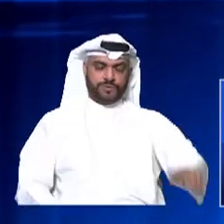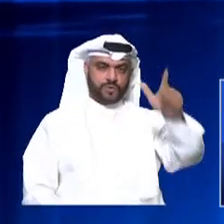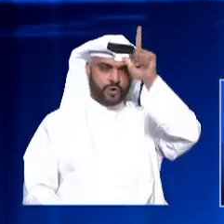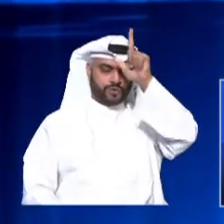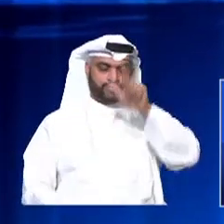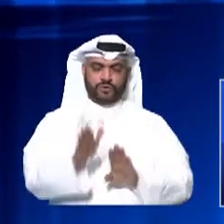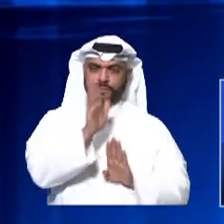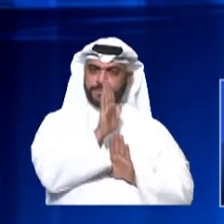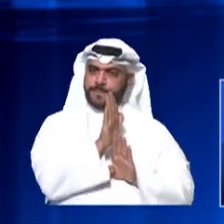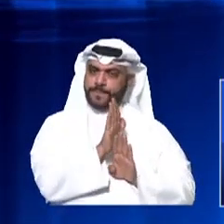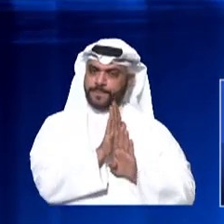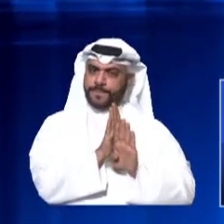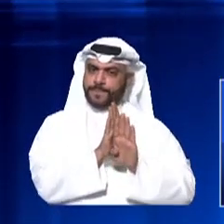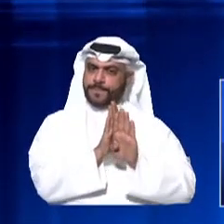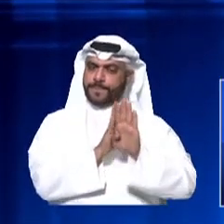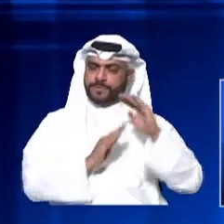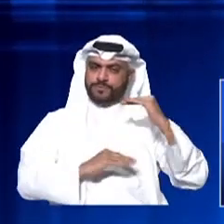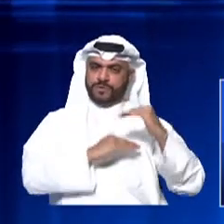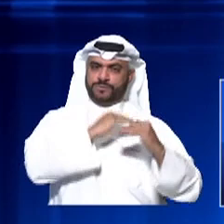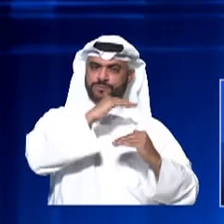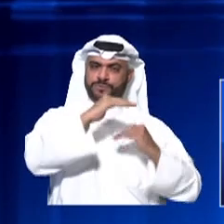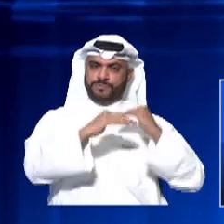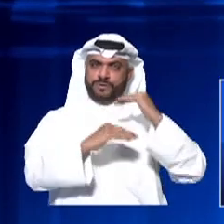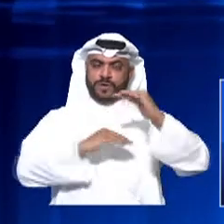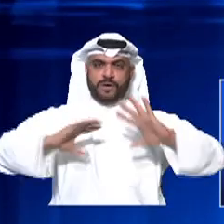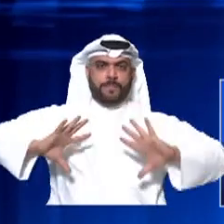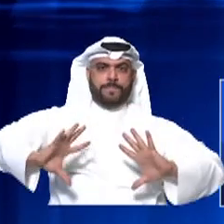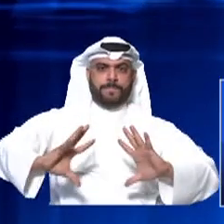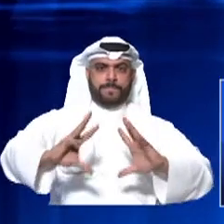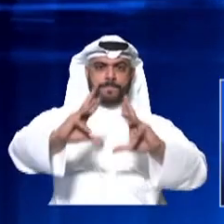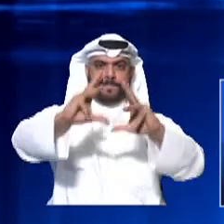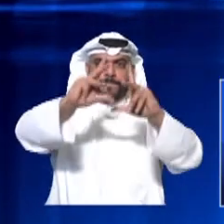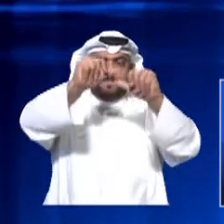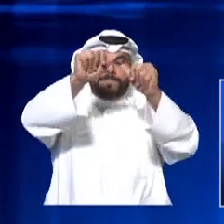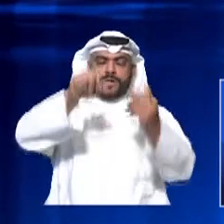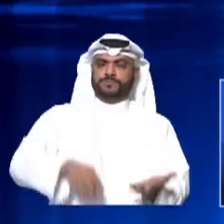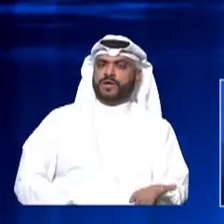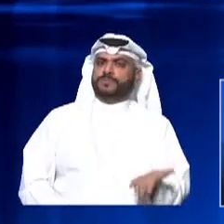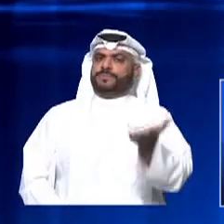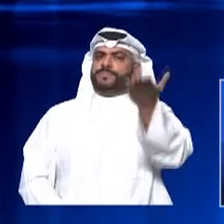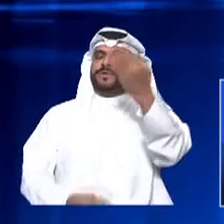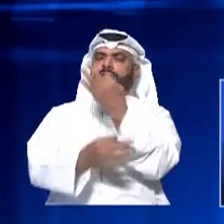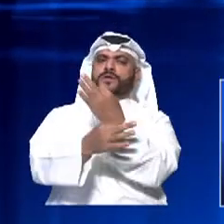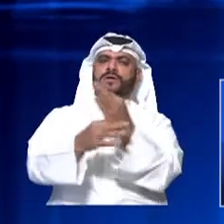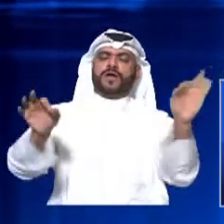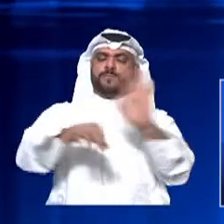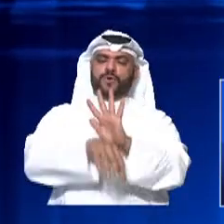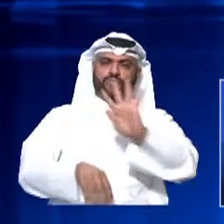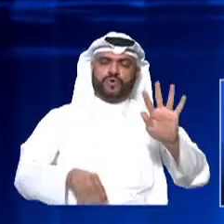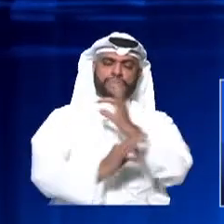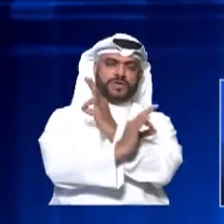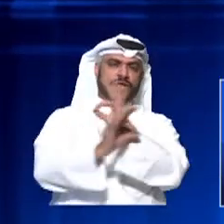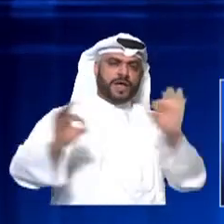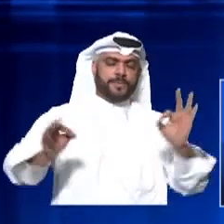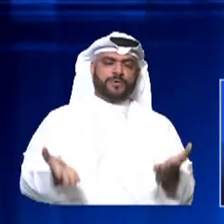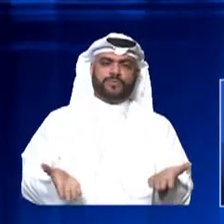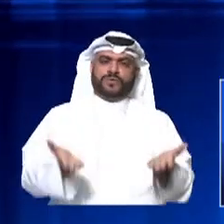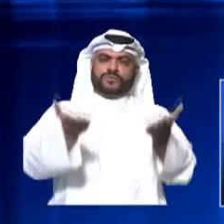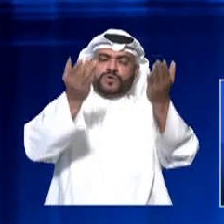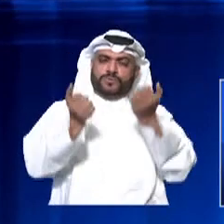رعاه الله لجلالته دوام الصحة والعافية وللمملكة الأردنية الهاشمية الشقيقة وشعبها